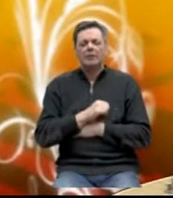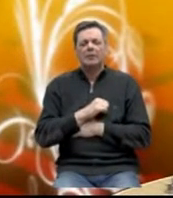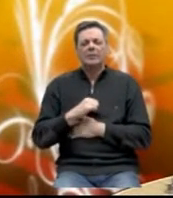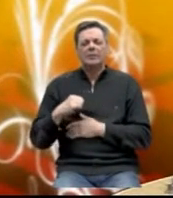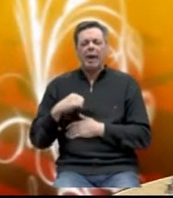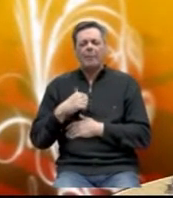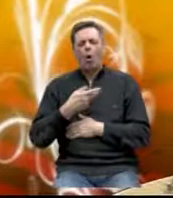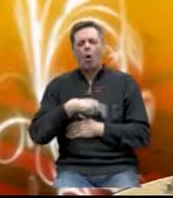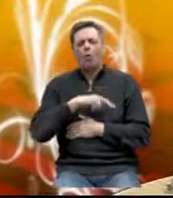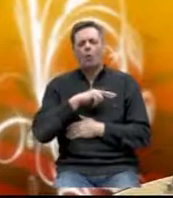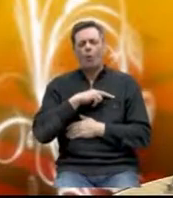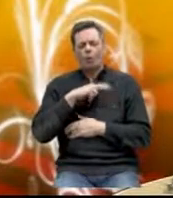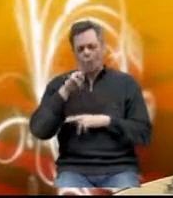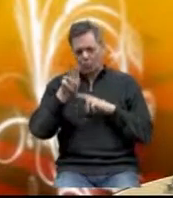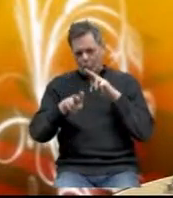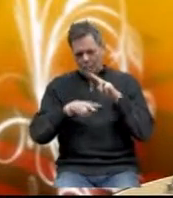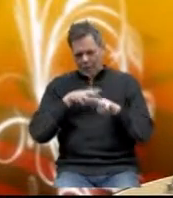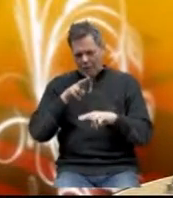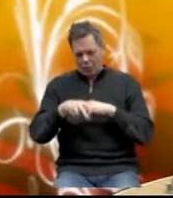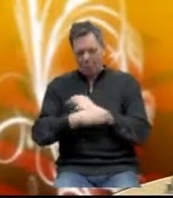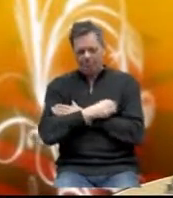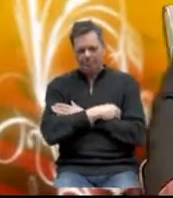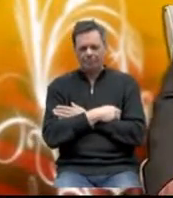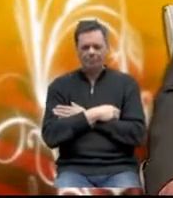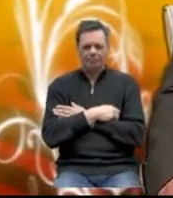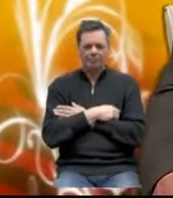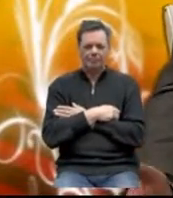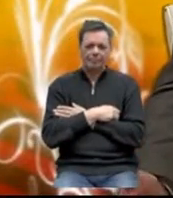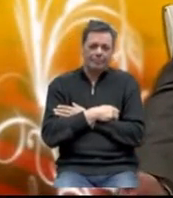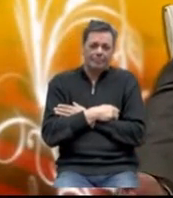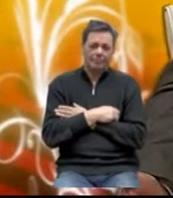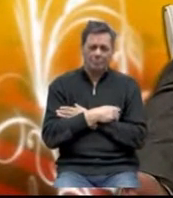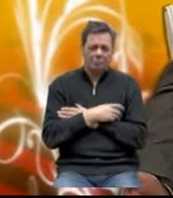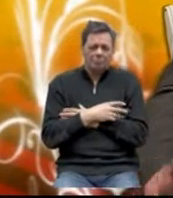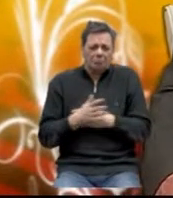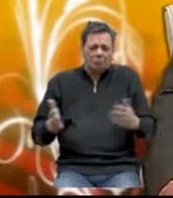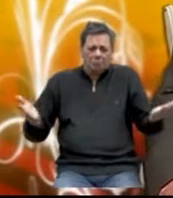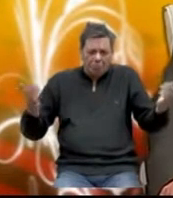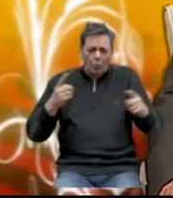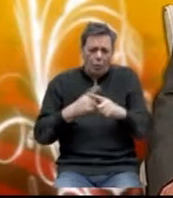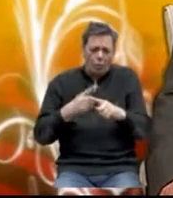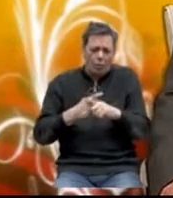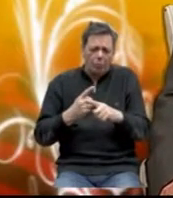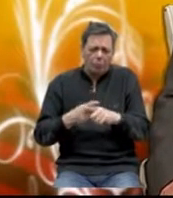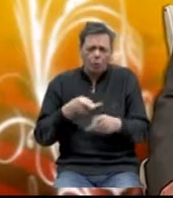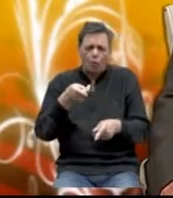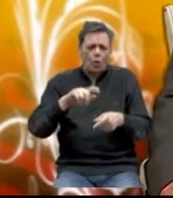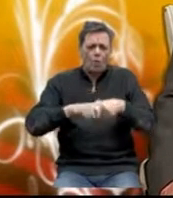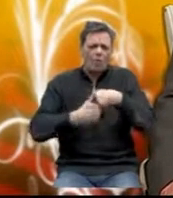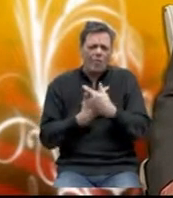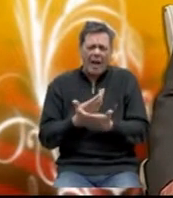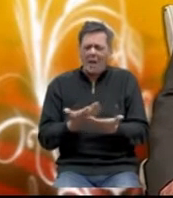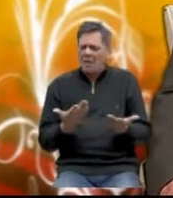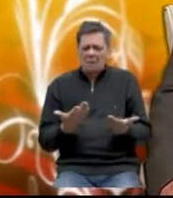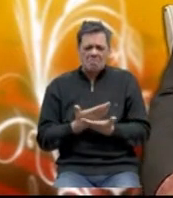odgovornošću liječiti ili svesti. Evo, komentirajte vi. Pa, nemam što komentirati. Milijarde. To su stvari